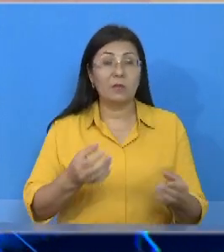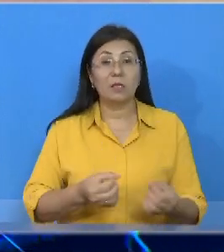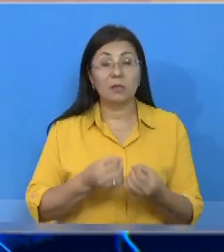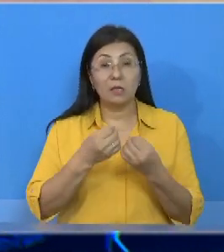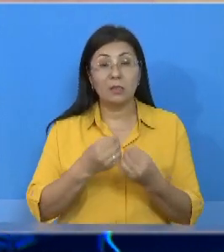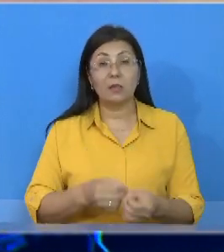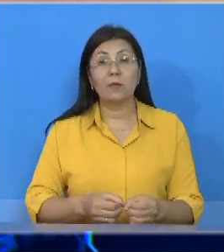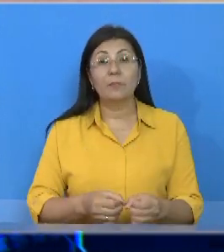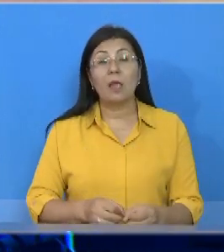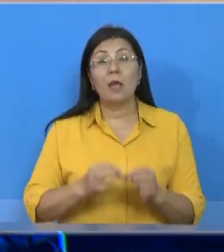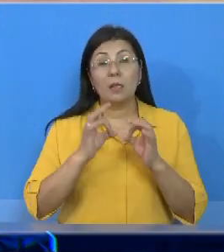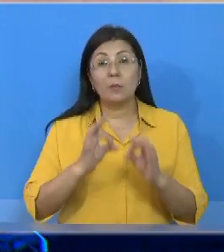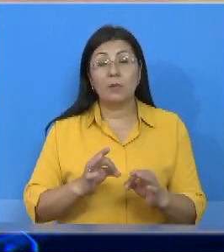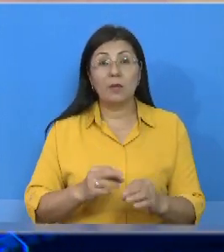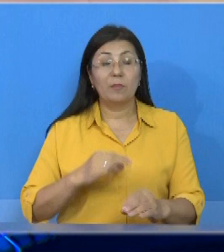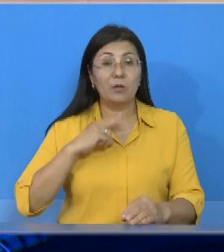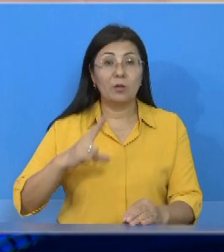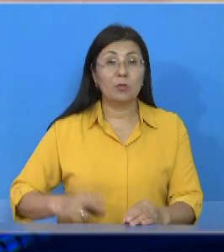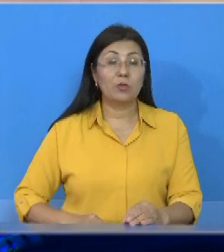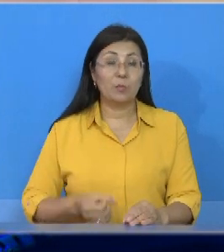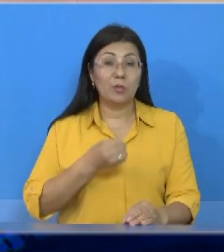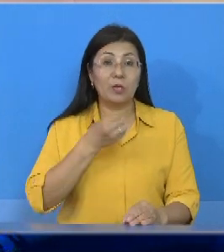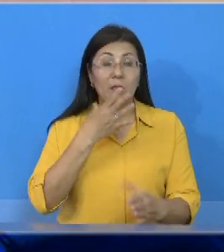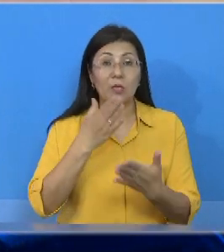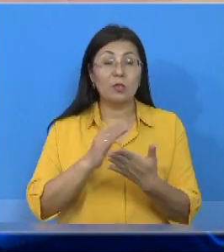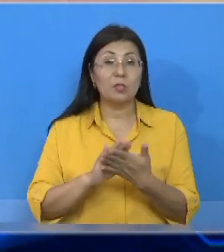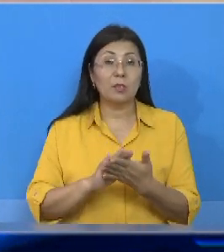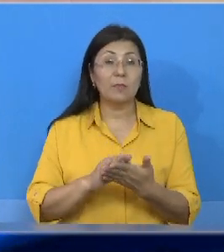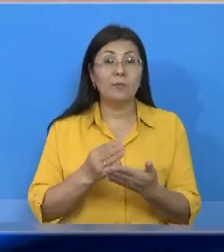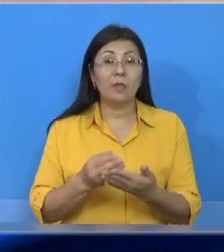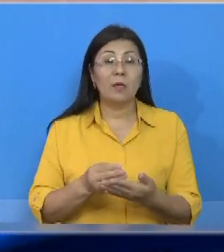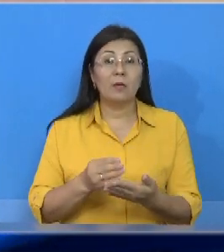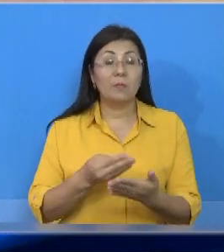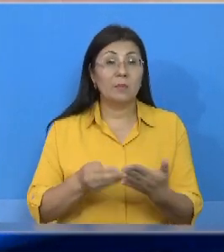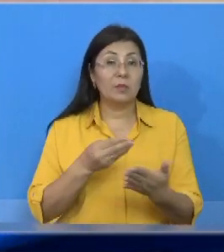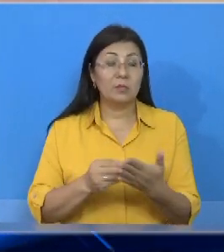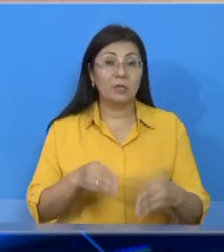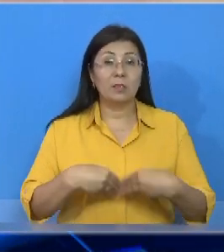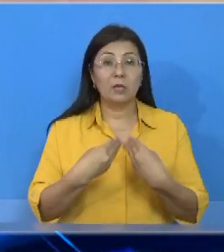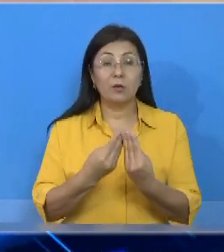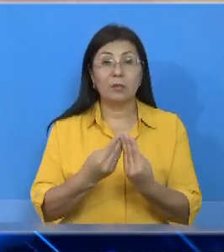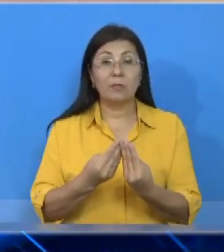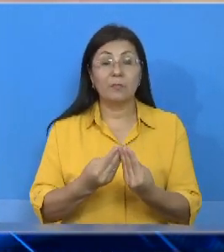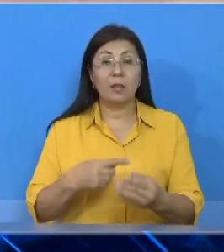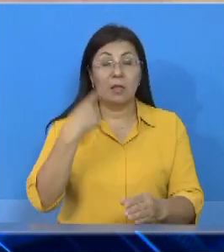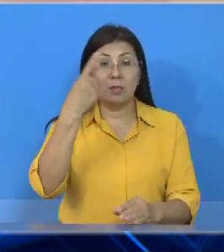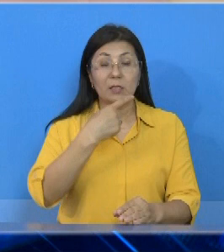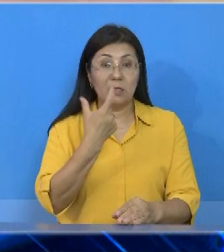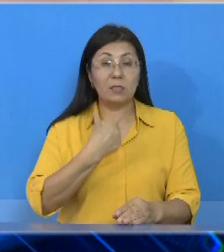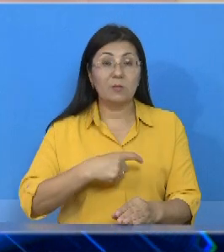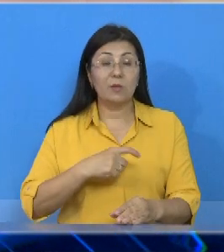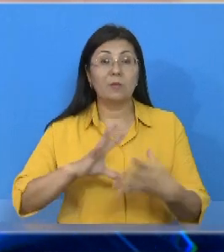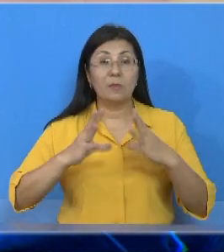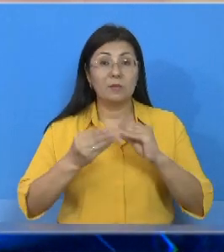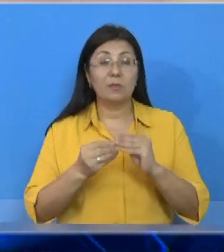дочку. И хорошие предложения она предлагает нам. Вот я лично для себя такой вывод сделала,